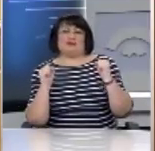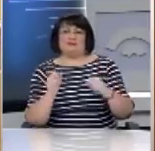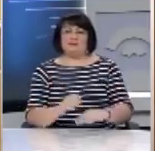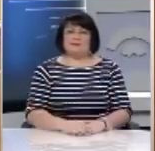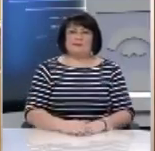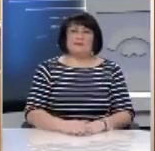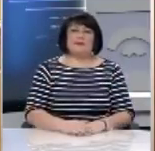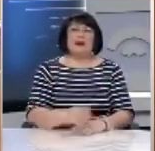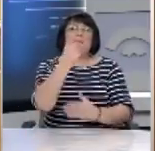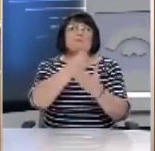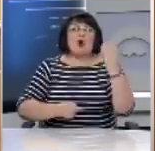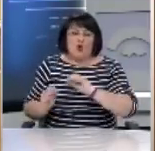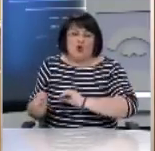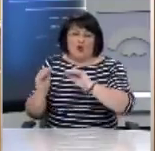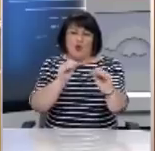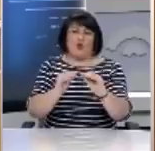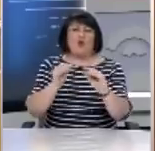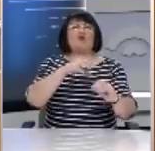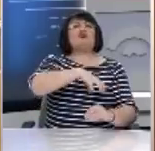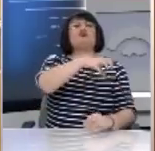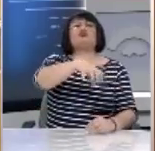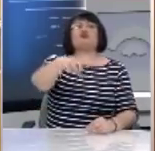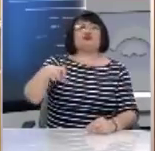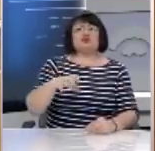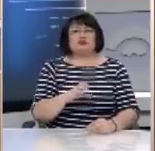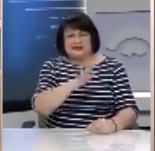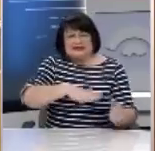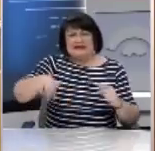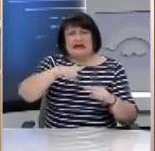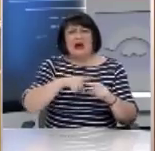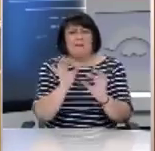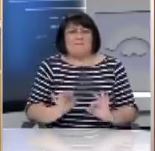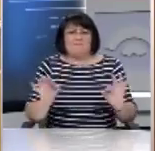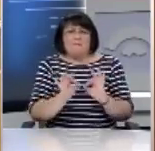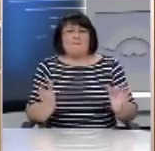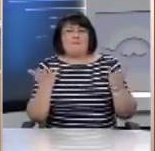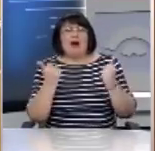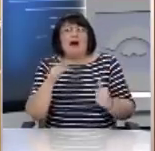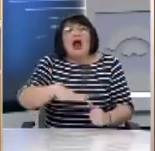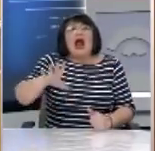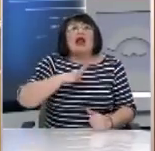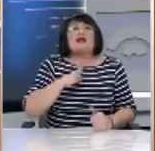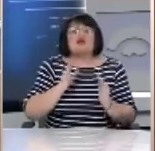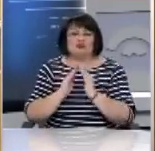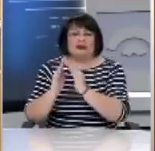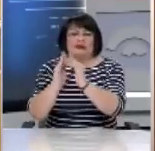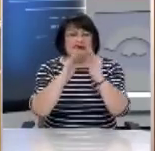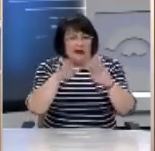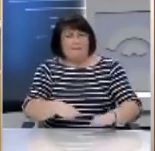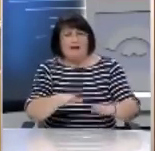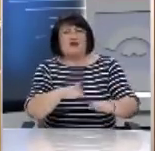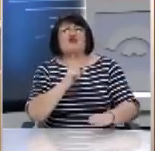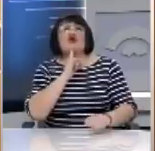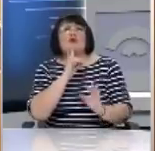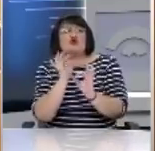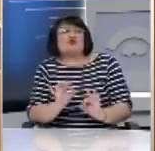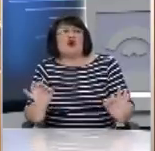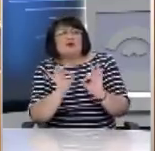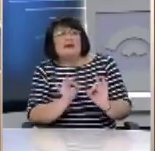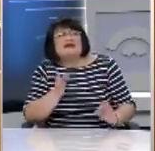Μεταφέρεται πρόσφυγες στην ενδοχώρα και όχι μόνο δεν προετοιμάζεται τον τοπικό πληθυσμό, όπως κάναμε εμείς